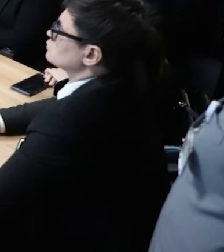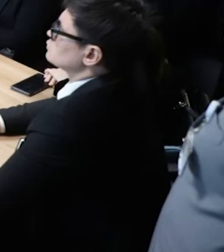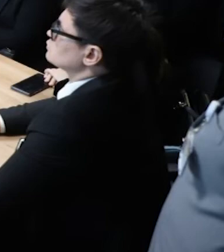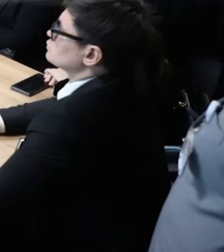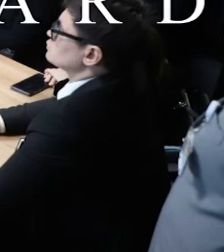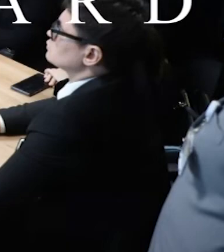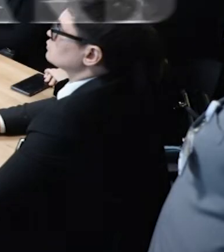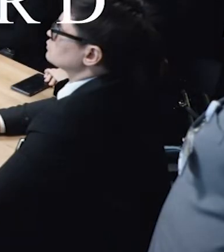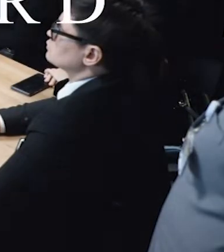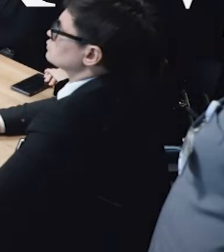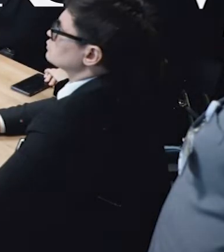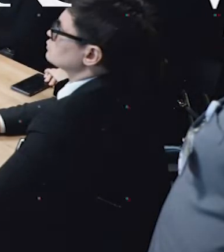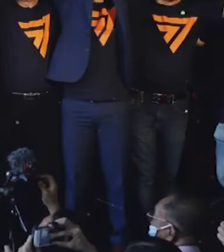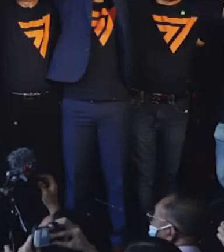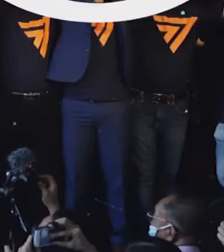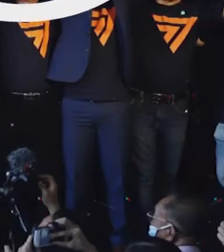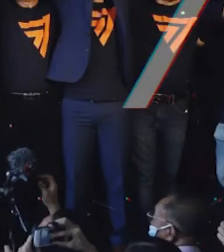แ